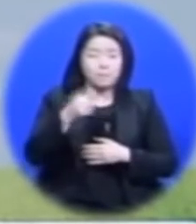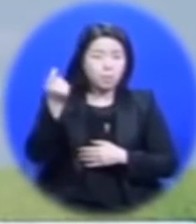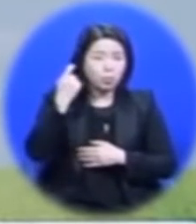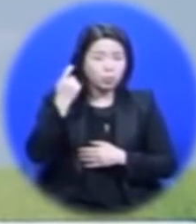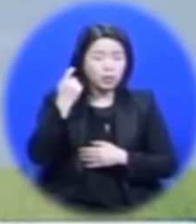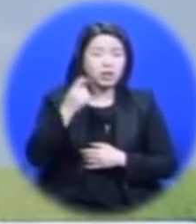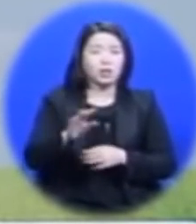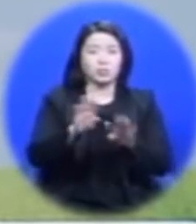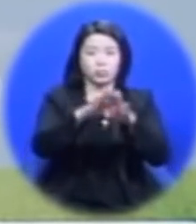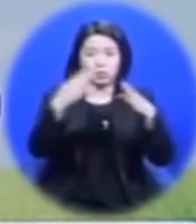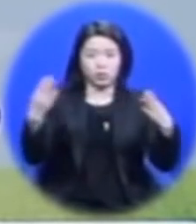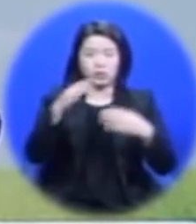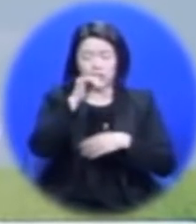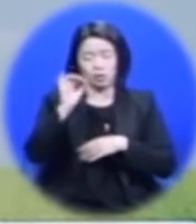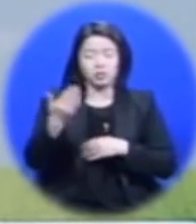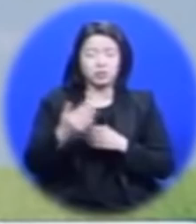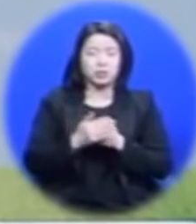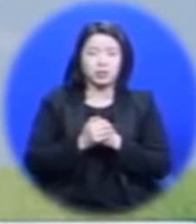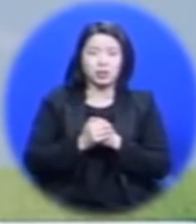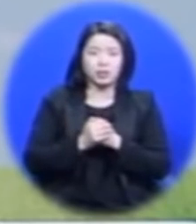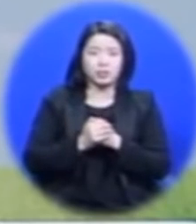거예요.